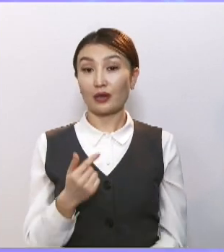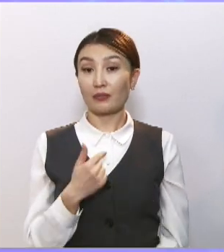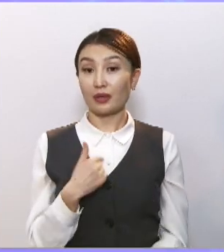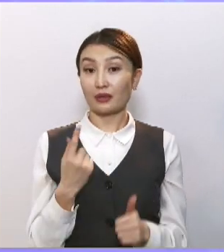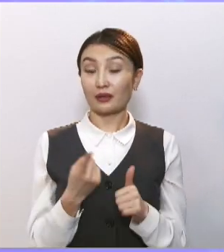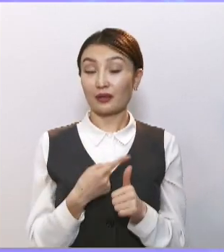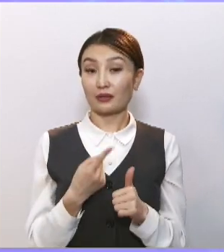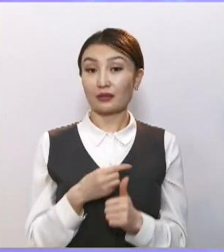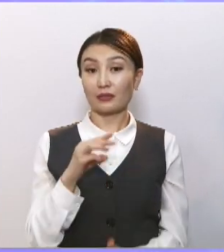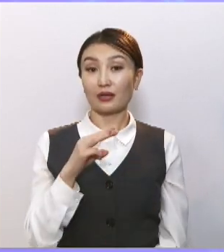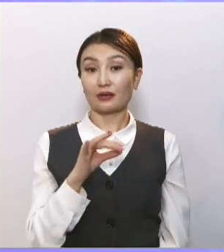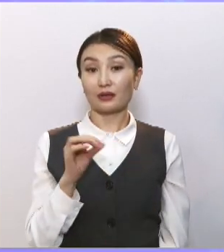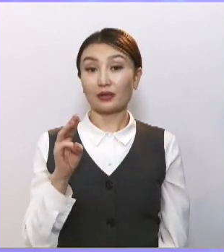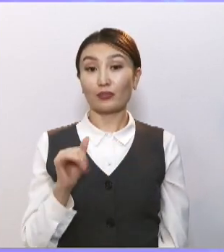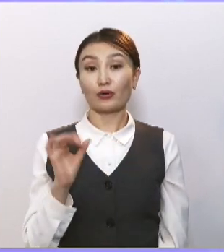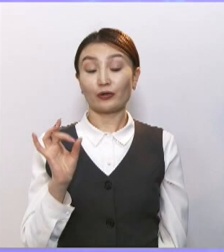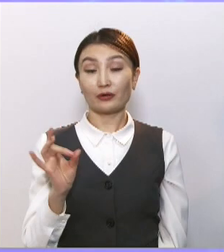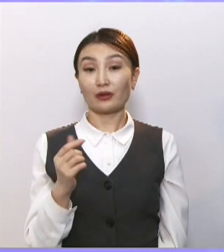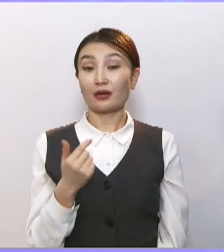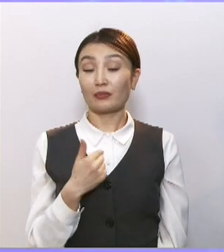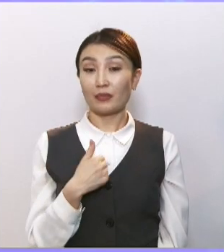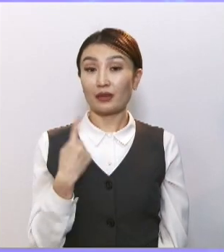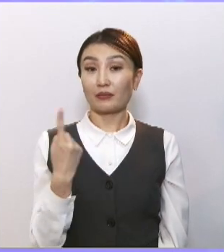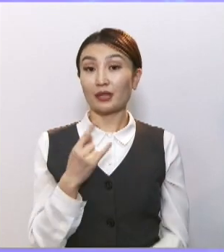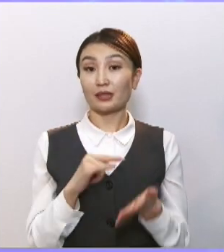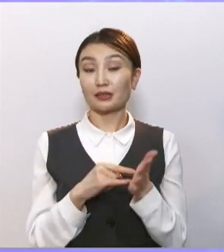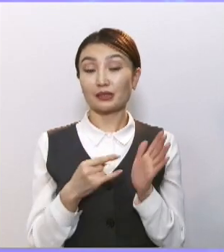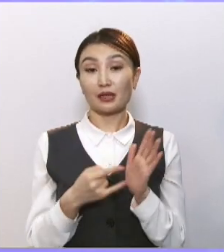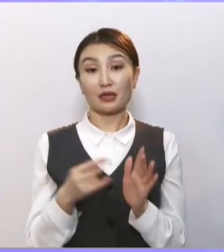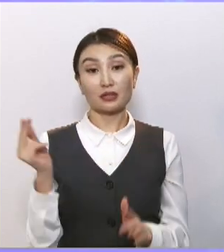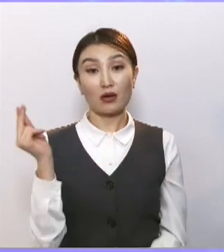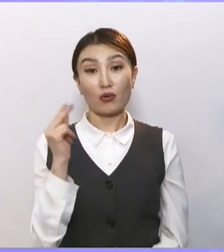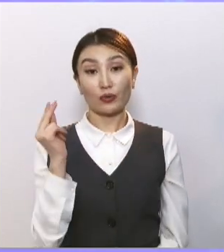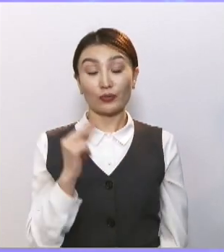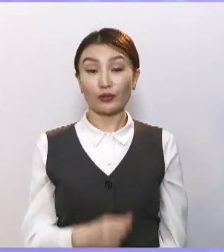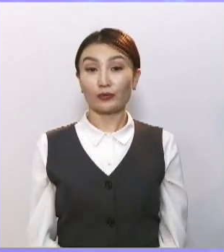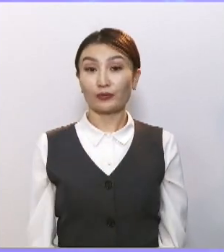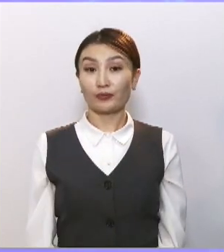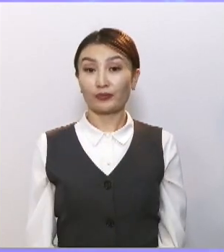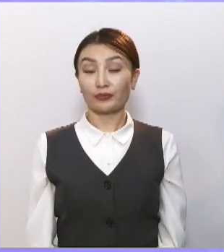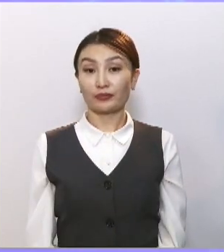Менин атым Тимур. Мен биринчи класста окуймун.